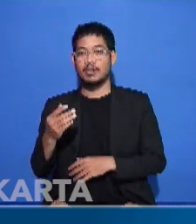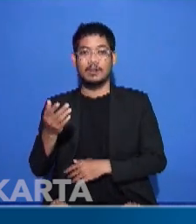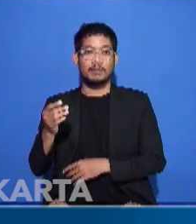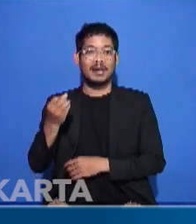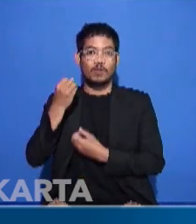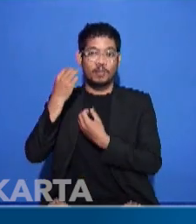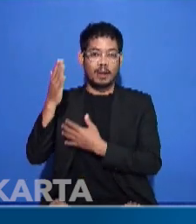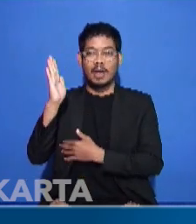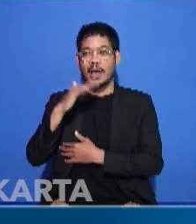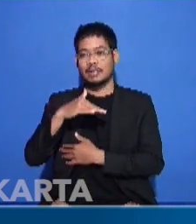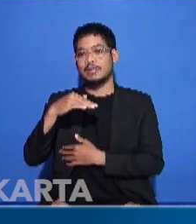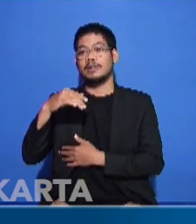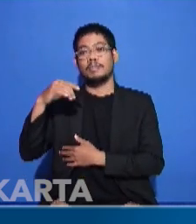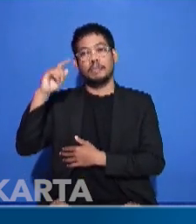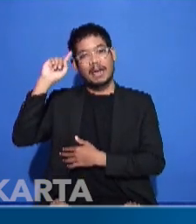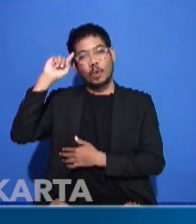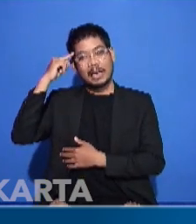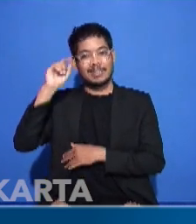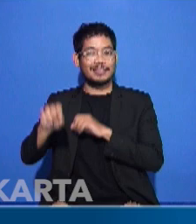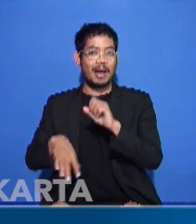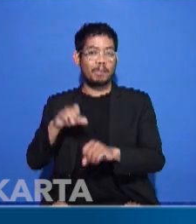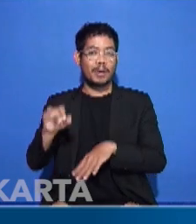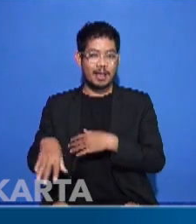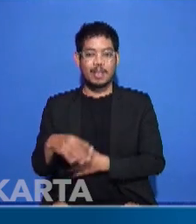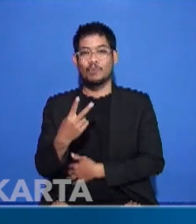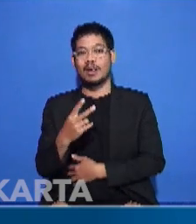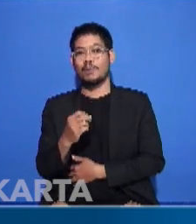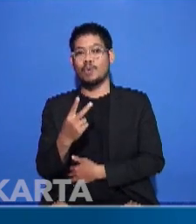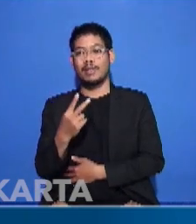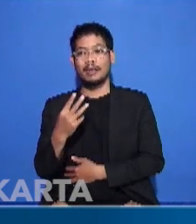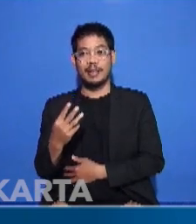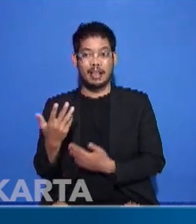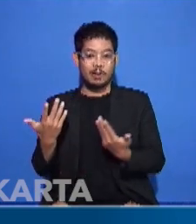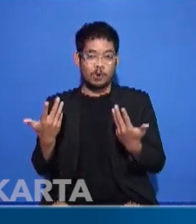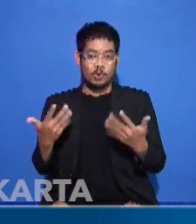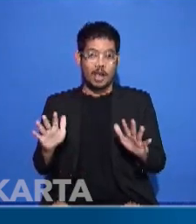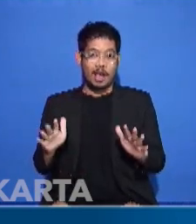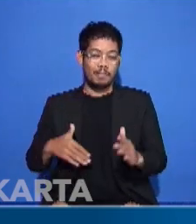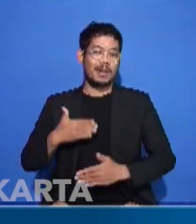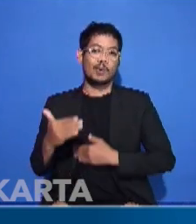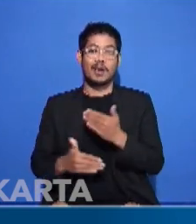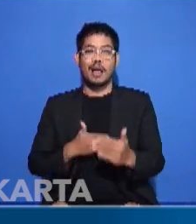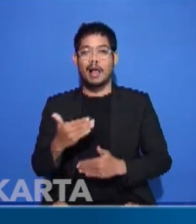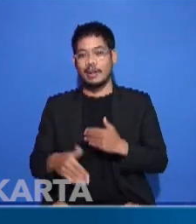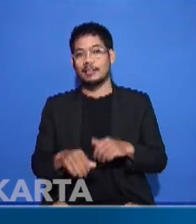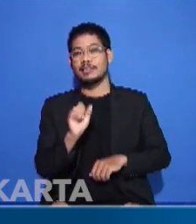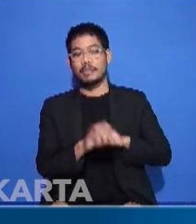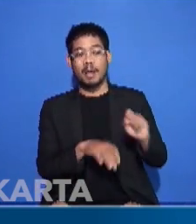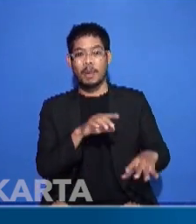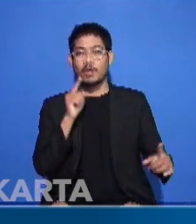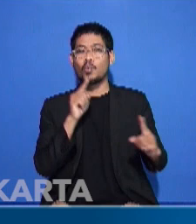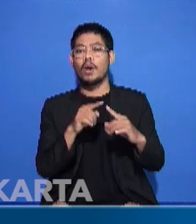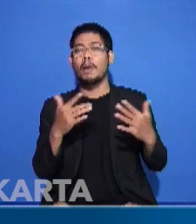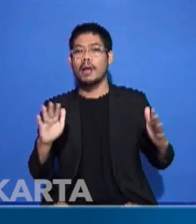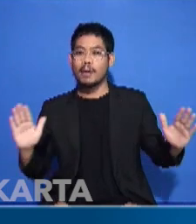2023 di Embung Giwangan dengan mengusung tema tuntas kelola sampah untuk kesejahteraan masyarakat selain bertujuan untuk